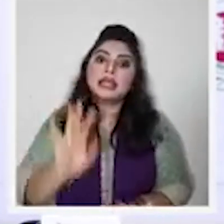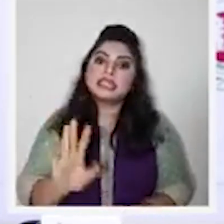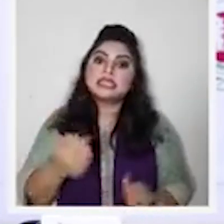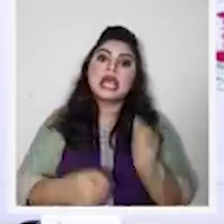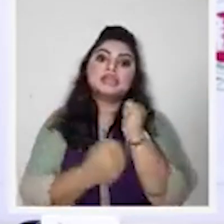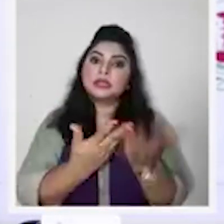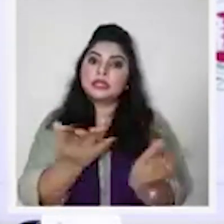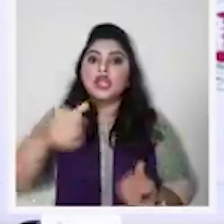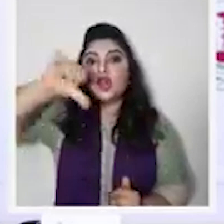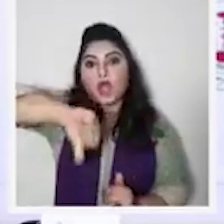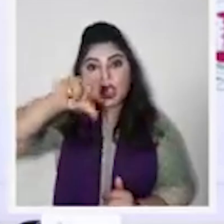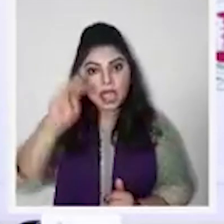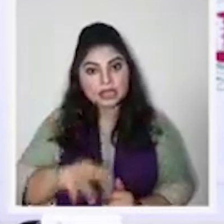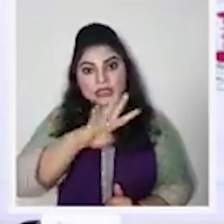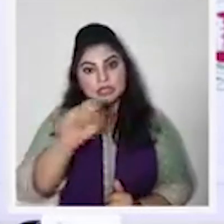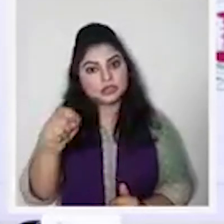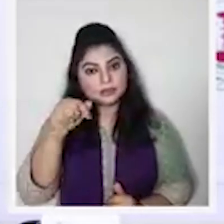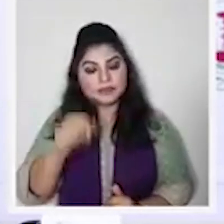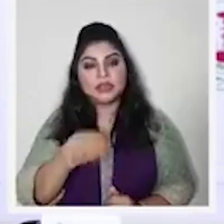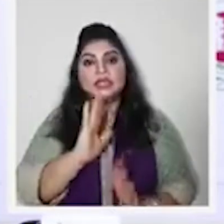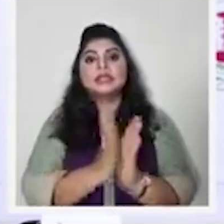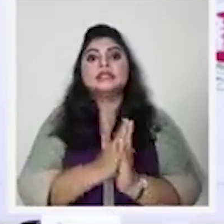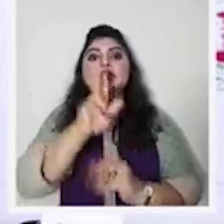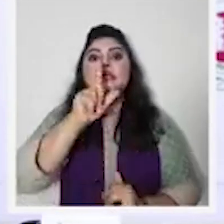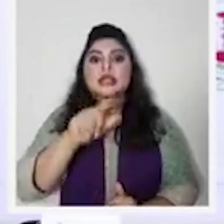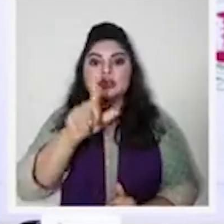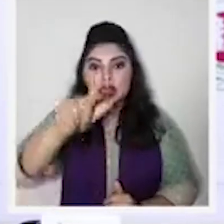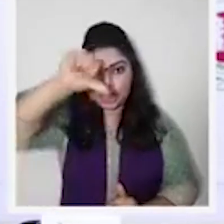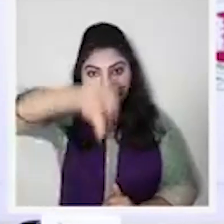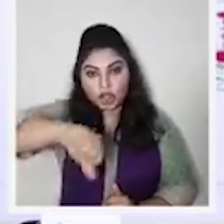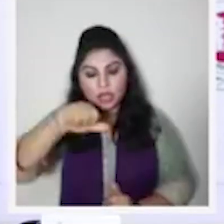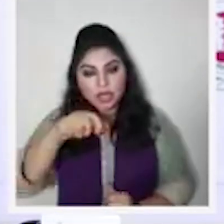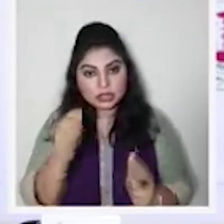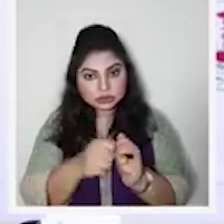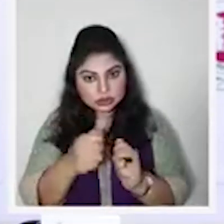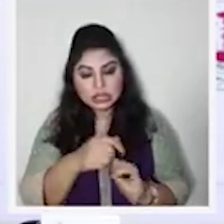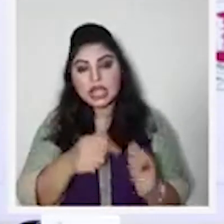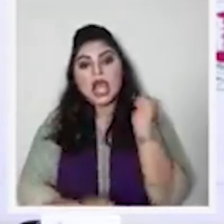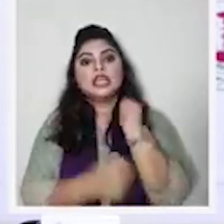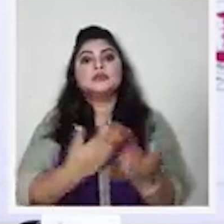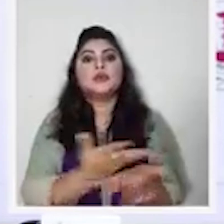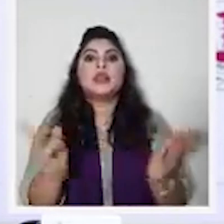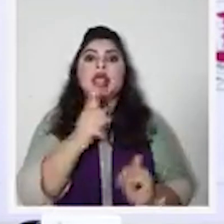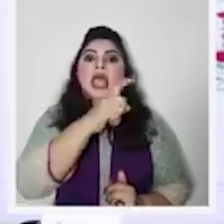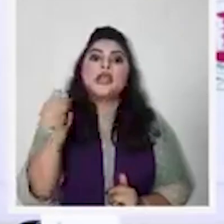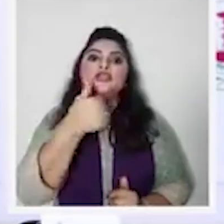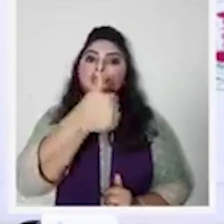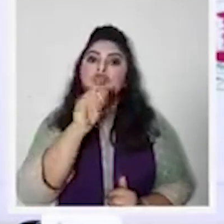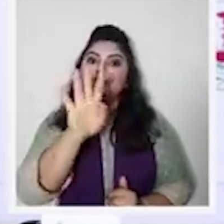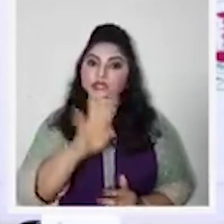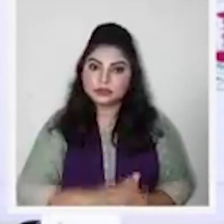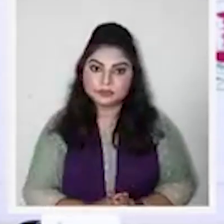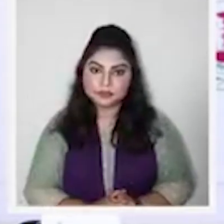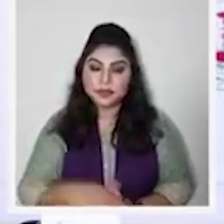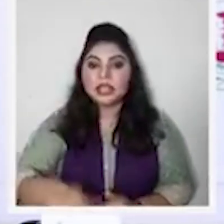আছে 4,187 জন এবং সাধারণ শয্যা খালি আছে 10,533টি। আইসিইউ শয্যা সারা দেশে